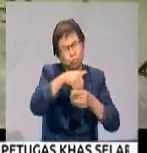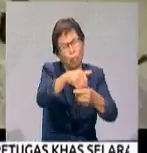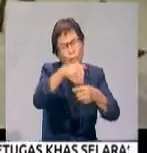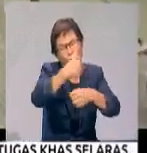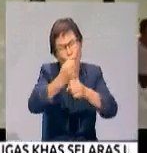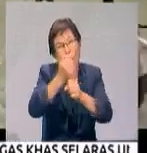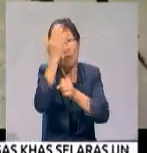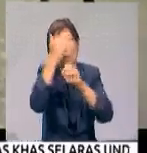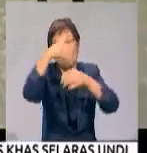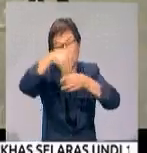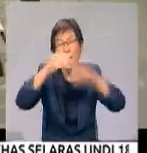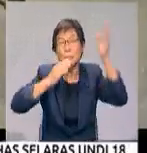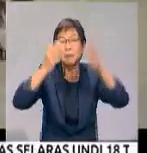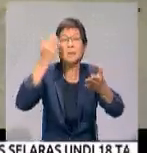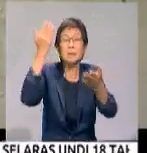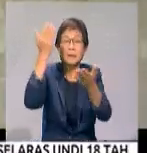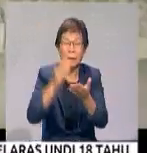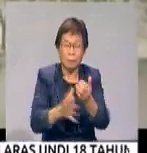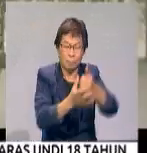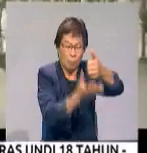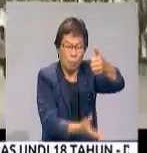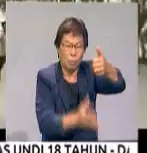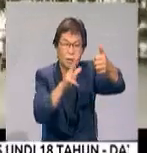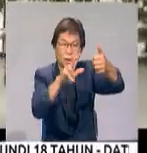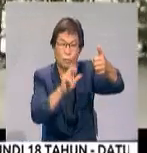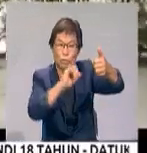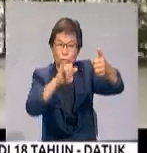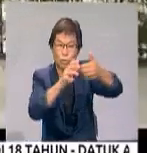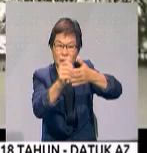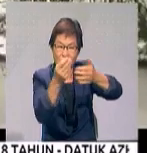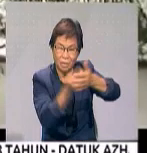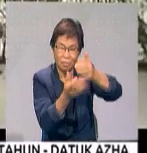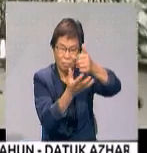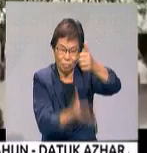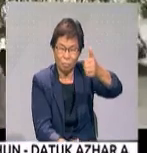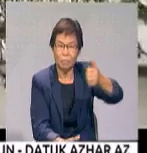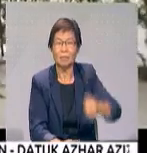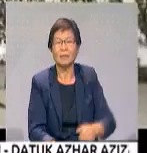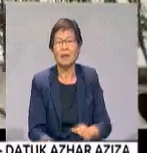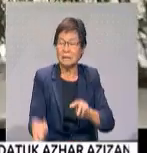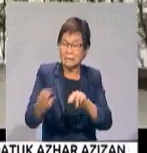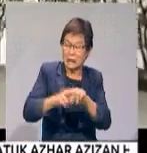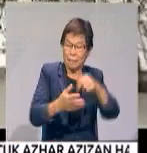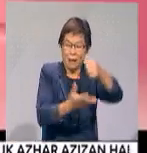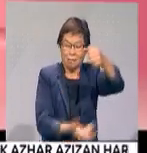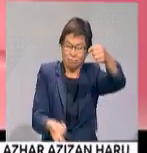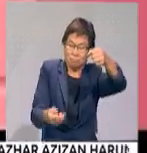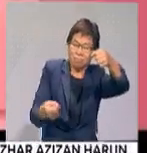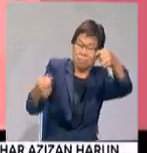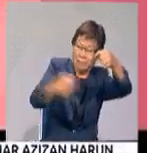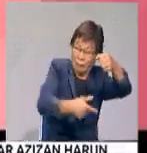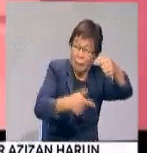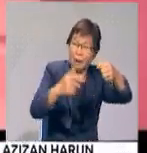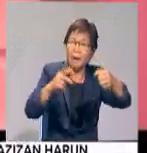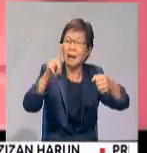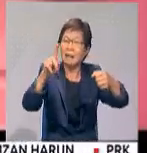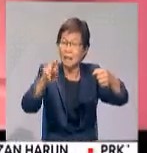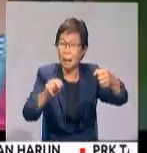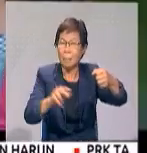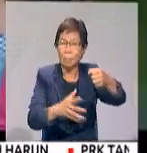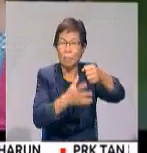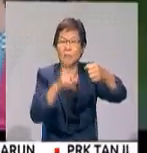filem di Malaysia, FIMI, dengan peruntukan RM30 juta. Sebagai tambahan, Kazanah turut menyediakan